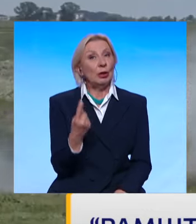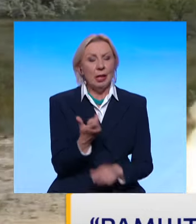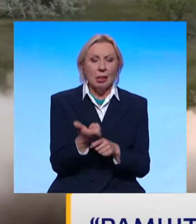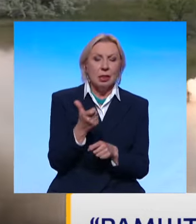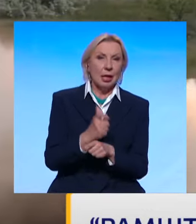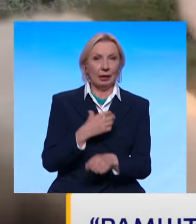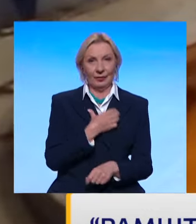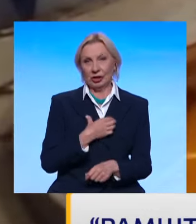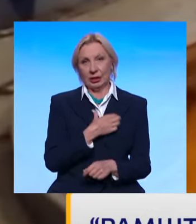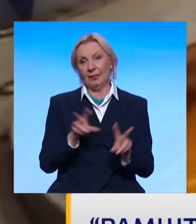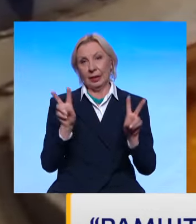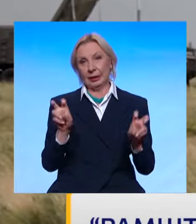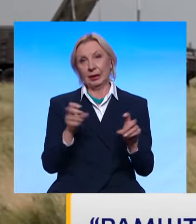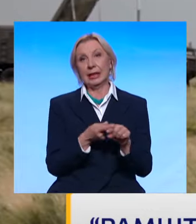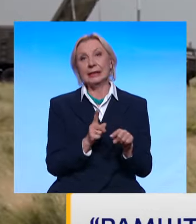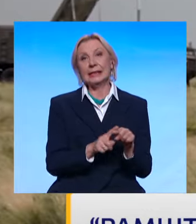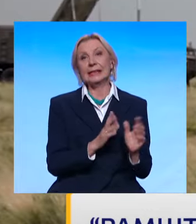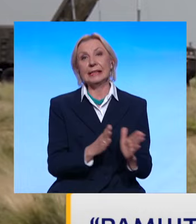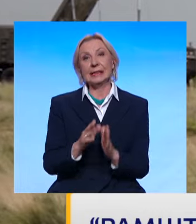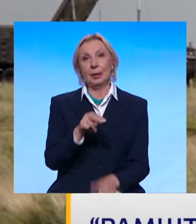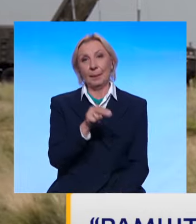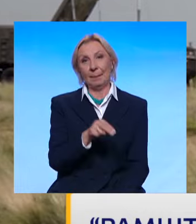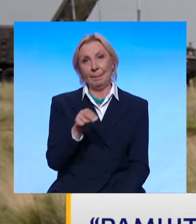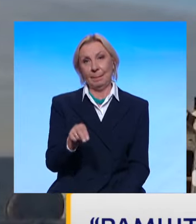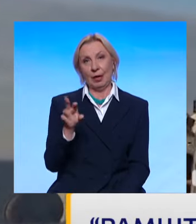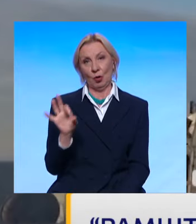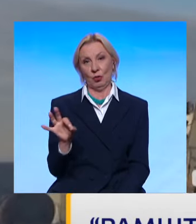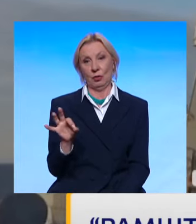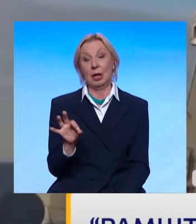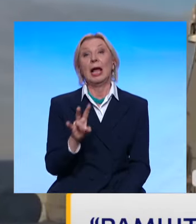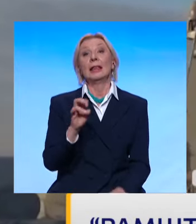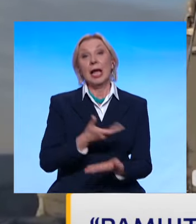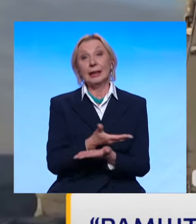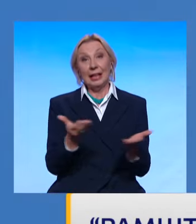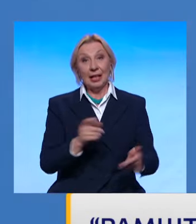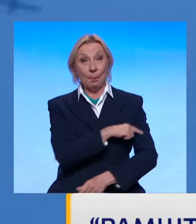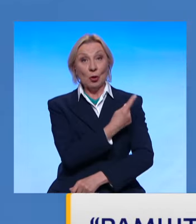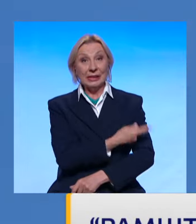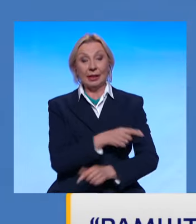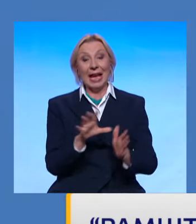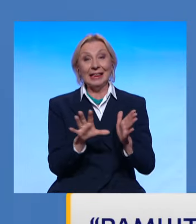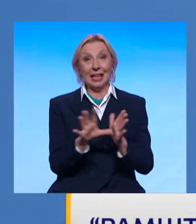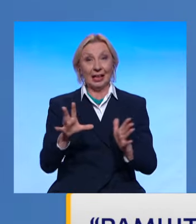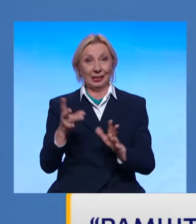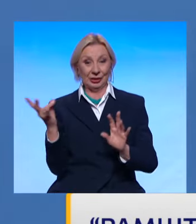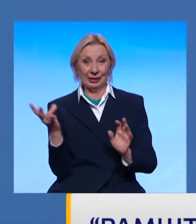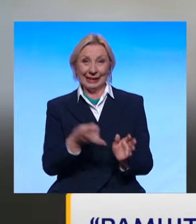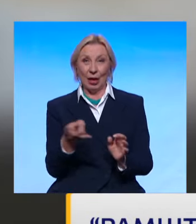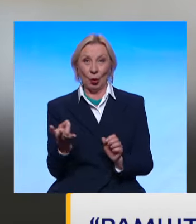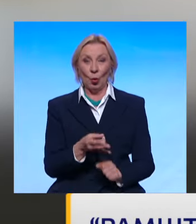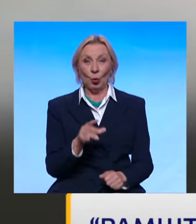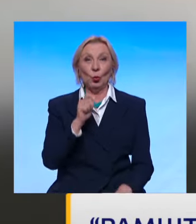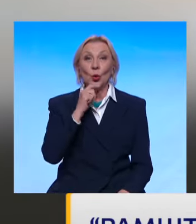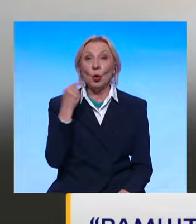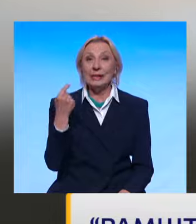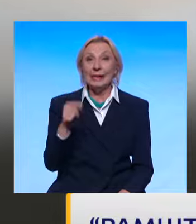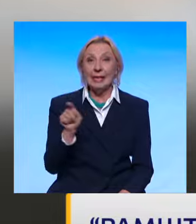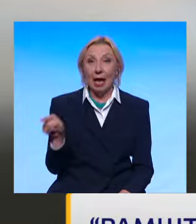надважлива тема – системи протиповітряної оборони. Знову ж таки, на тлі посилення енергетичного терору росіян.